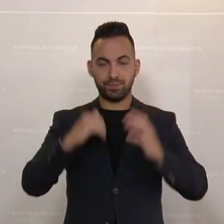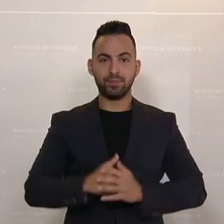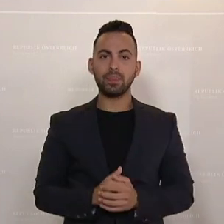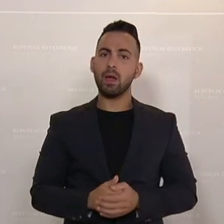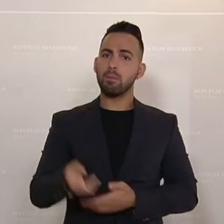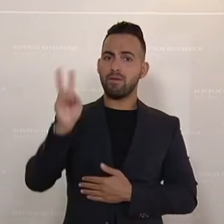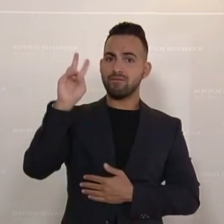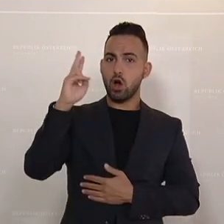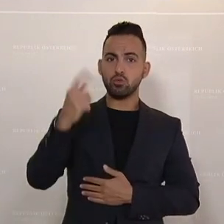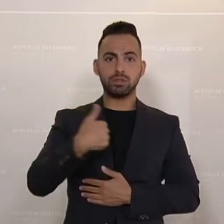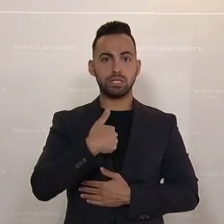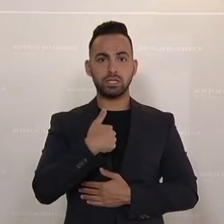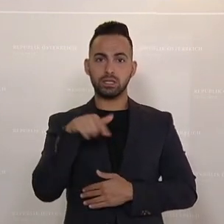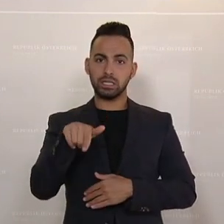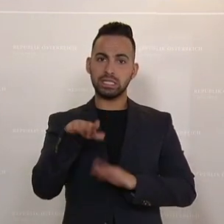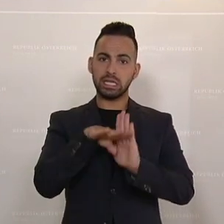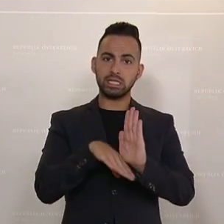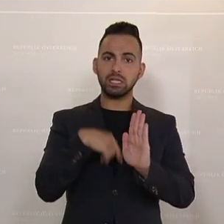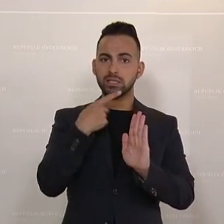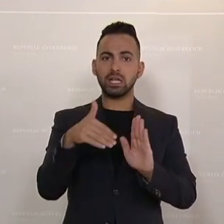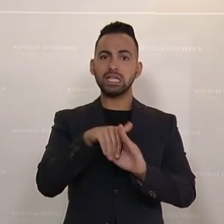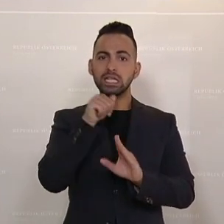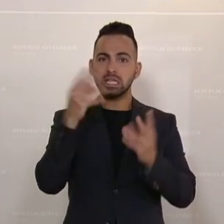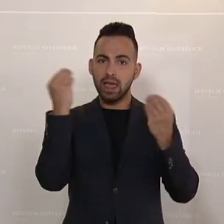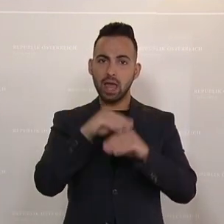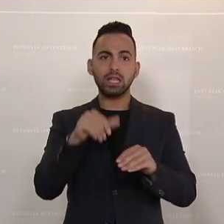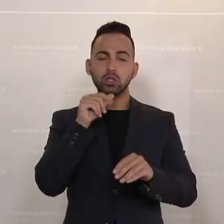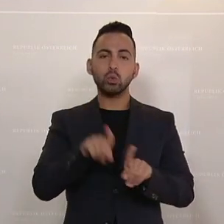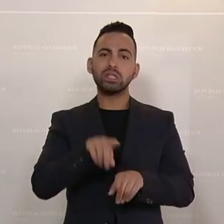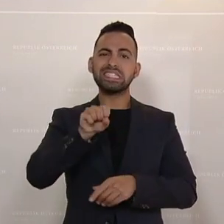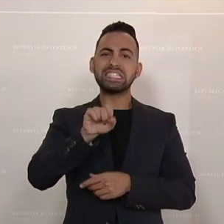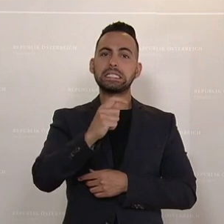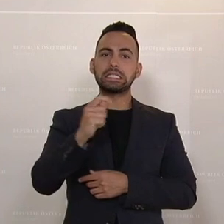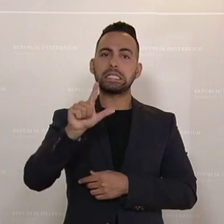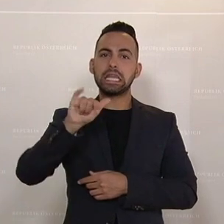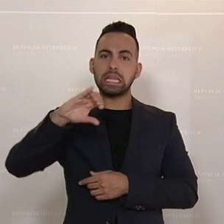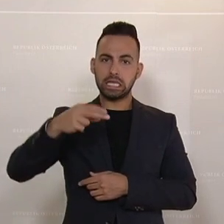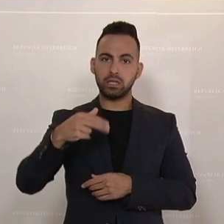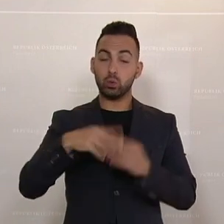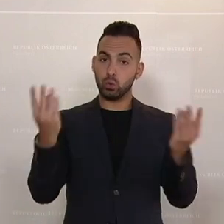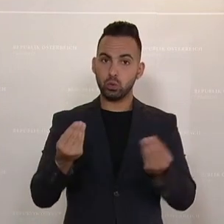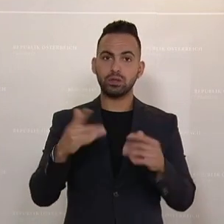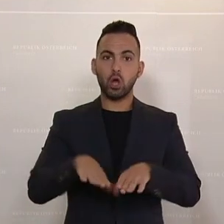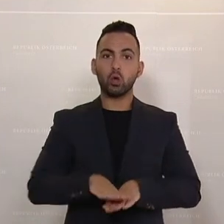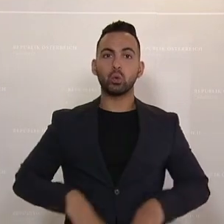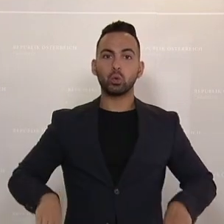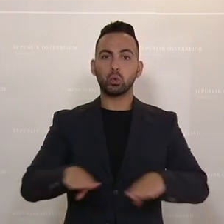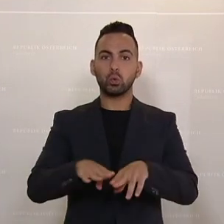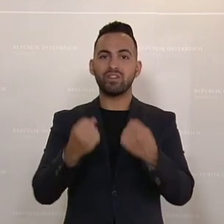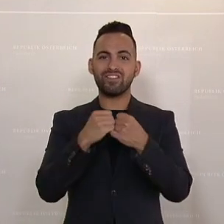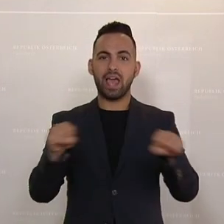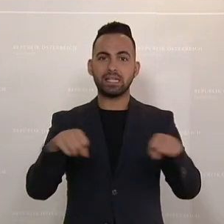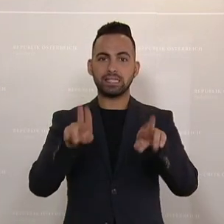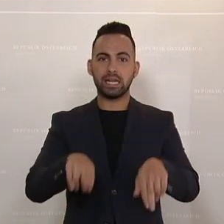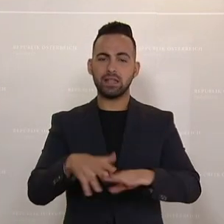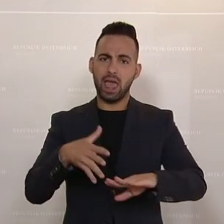Und warum erlaube ich mir, dieses Gesetz unsäglich zu nennen? Weil es ein absolut unverhältnismäßiger Eingriff in die Grund- und Freiheitsrechte der Menschen